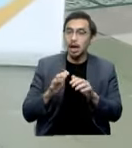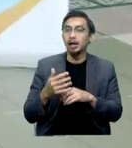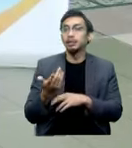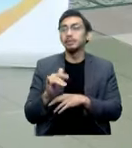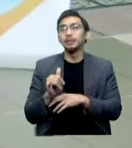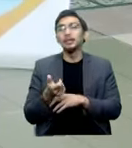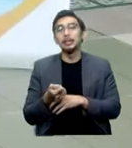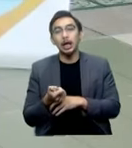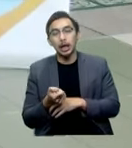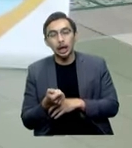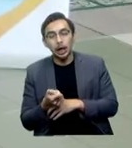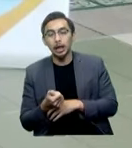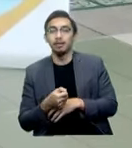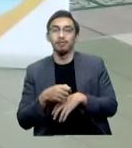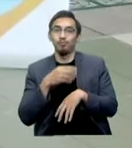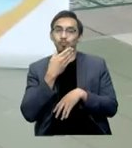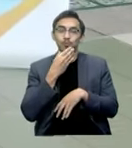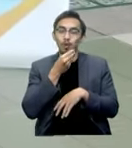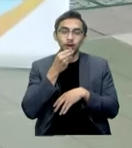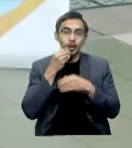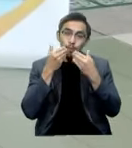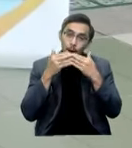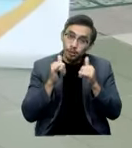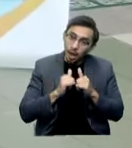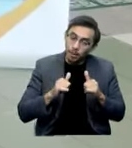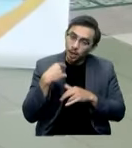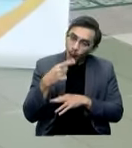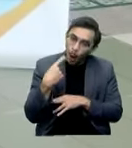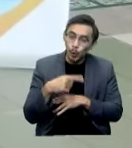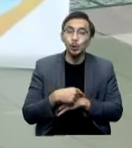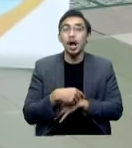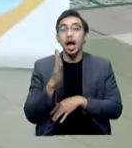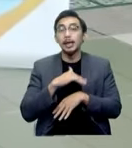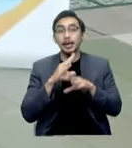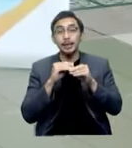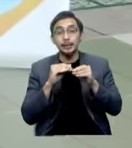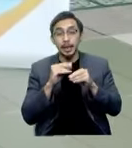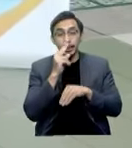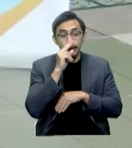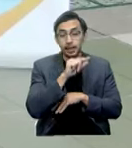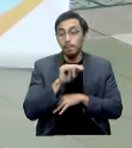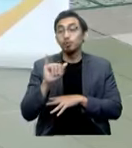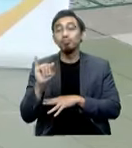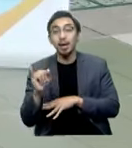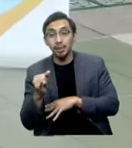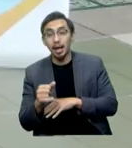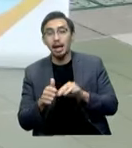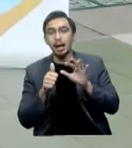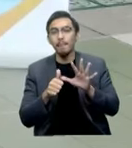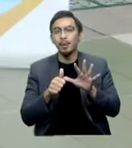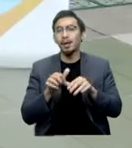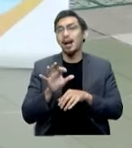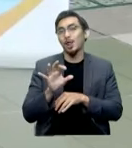puasa, juga ada buka puasa bersama yang setiap hari kerja kita sediakan sebanyak 650 box bagi